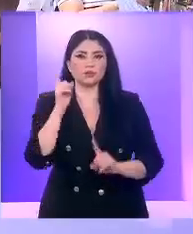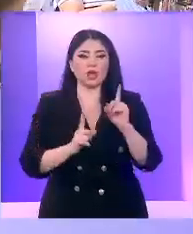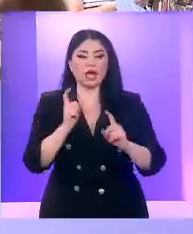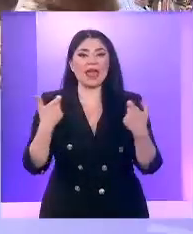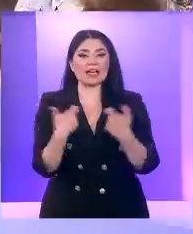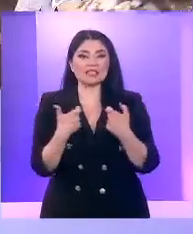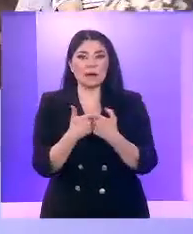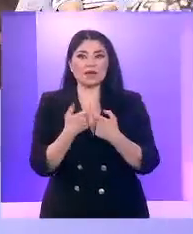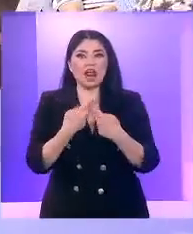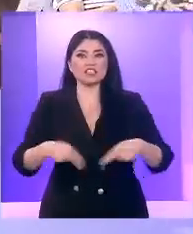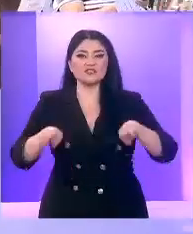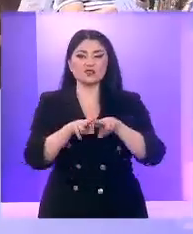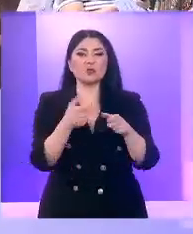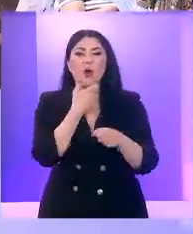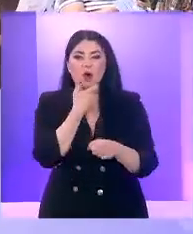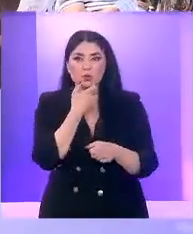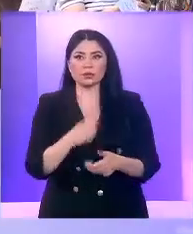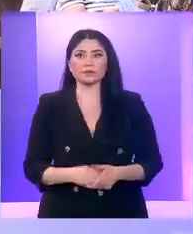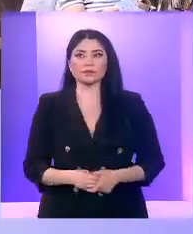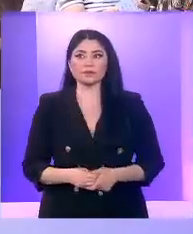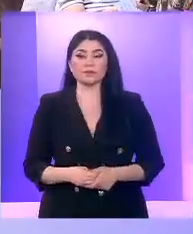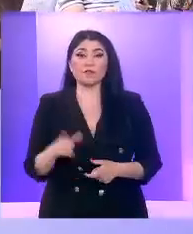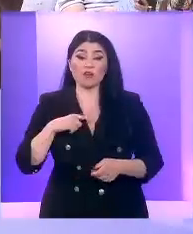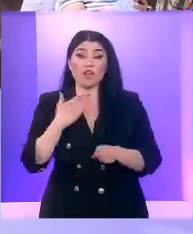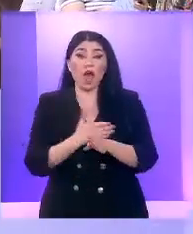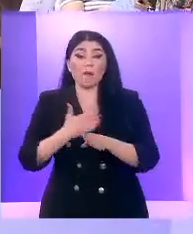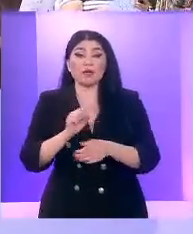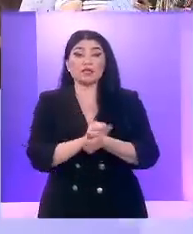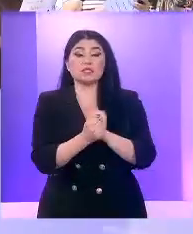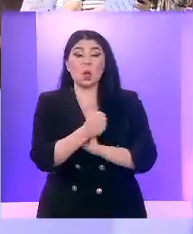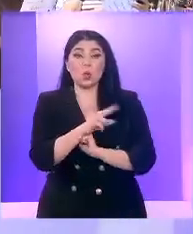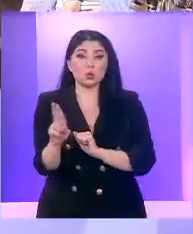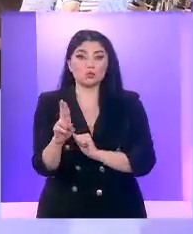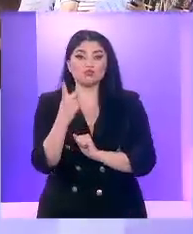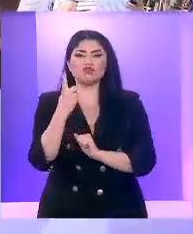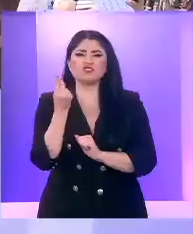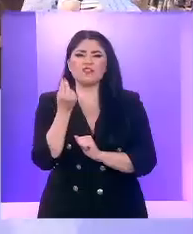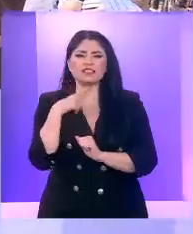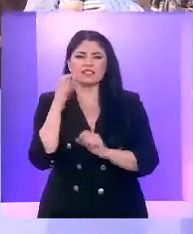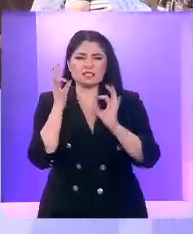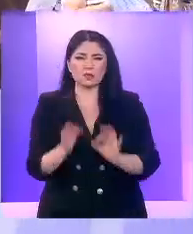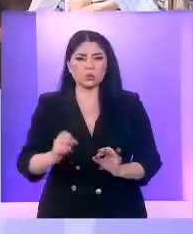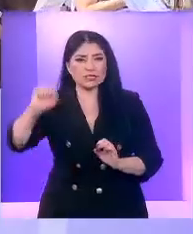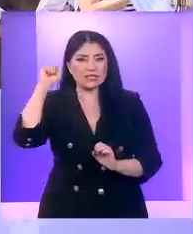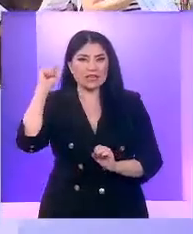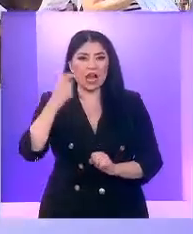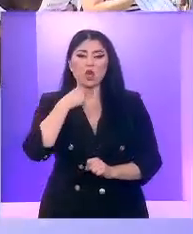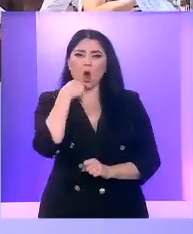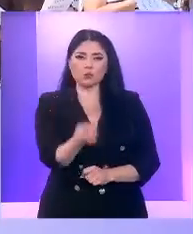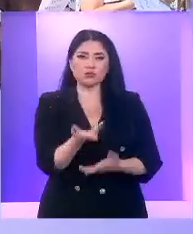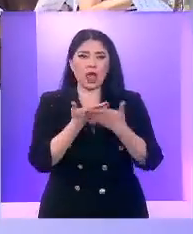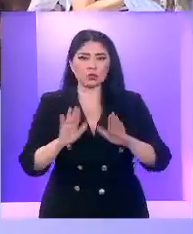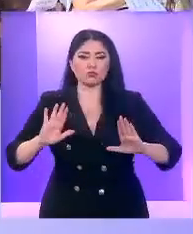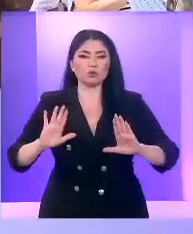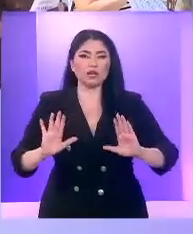aceste examene de la final de an vor fi amânate sau nu. Un lucru este cert, sindicaliștii au spus încă de la începutul